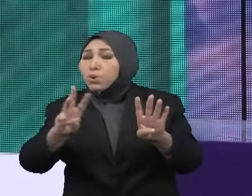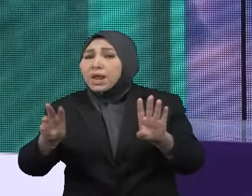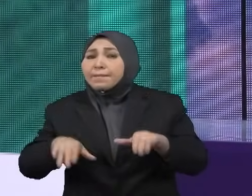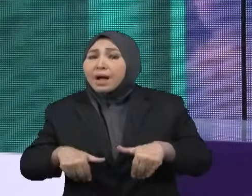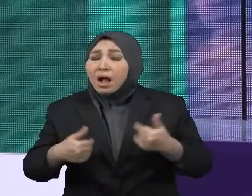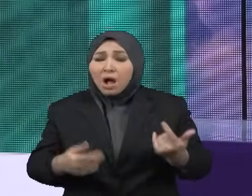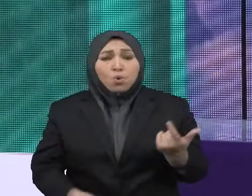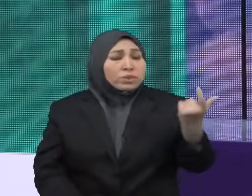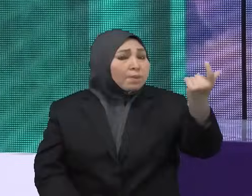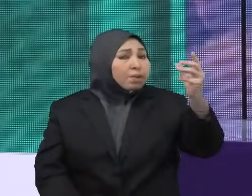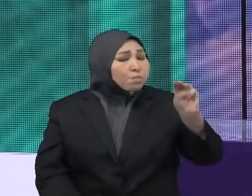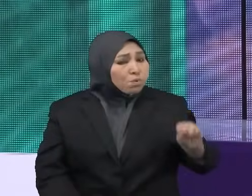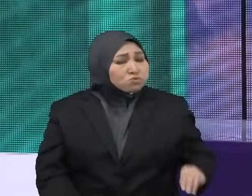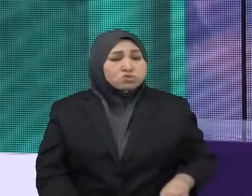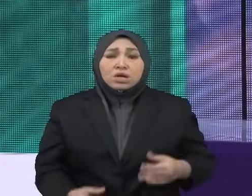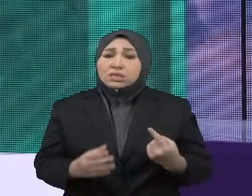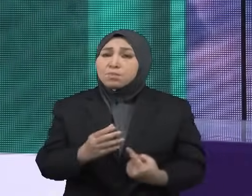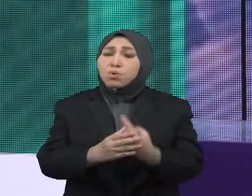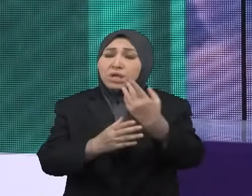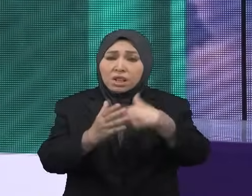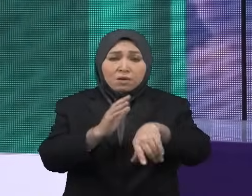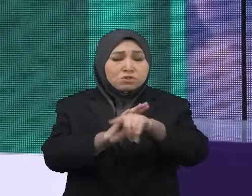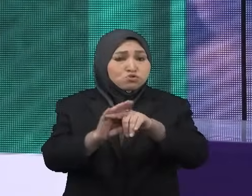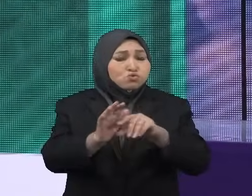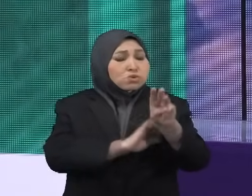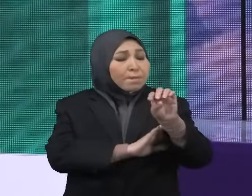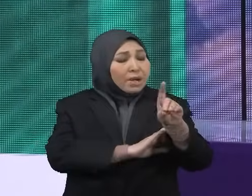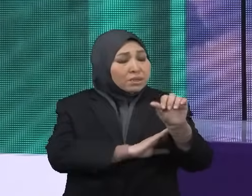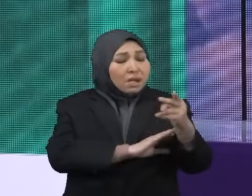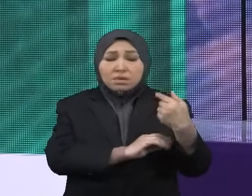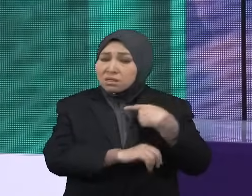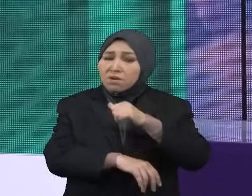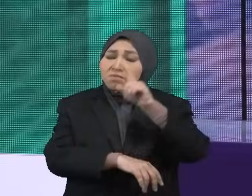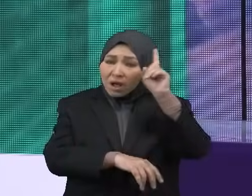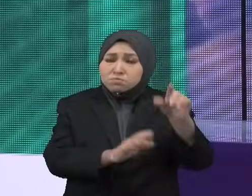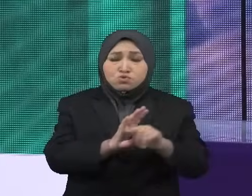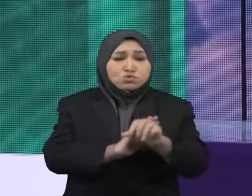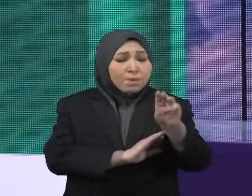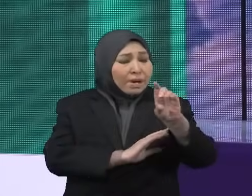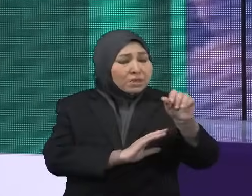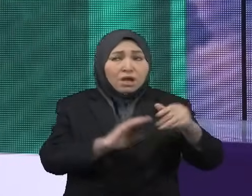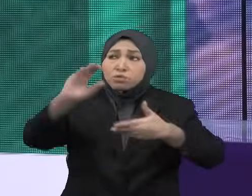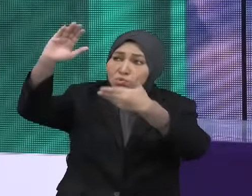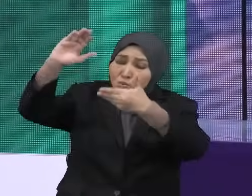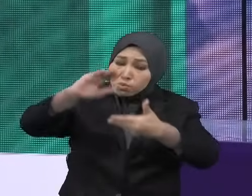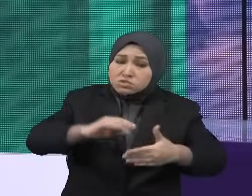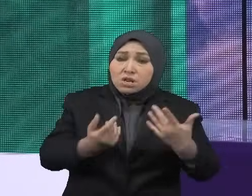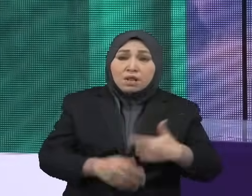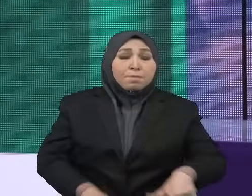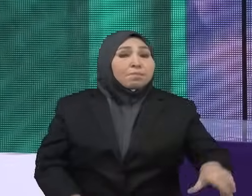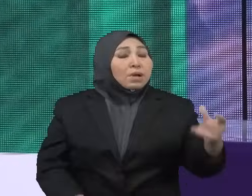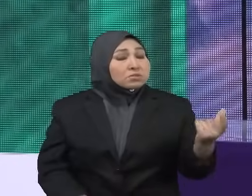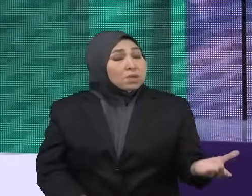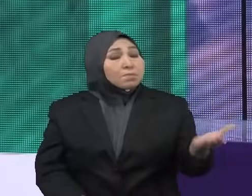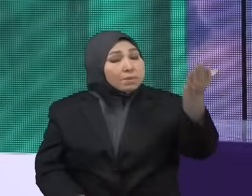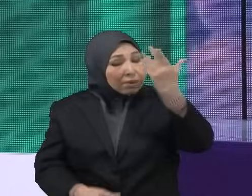kisah Nabi Musa ini hadir dalam Suratul Ma'idah. Dan kita faham bahawa Surah Al-Ma'idah ini turun selepas Nabi mendapat